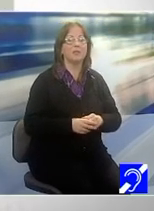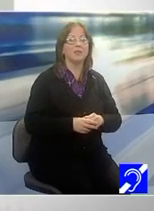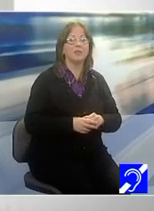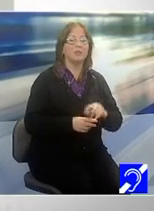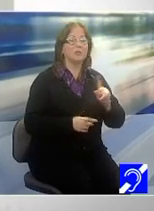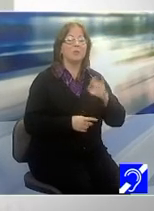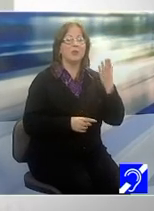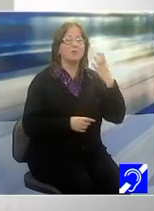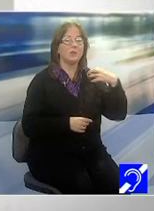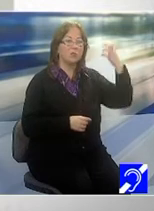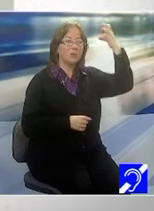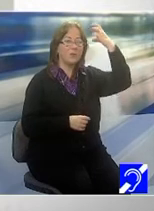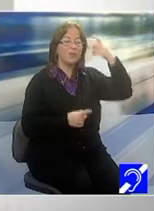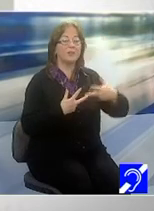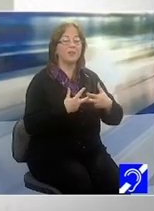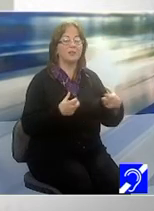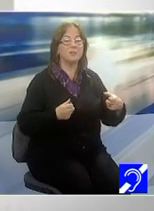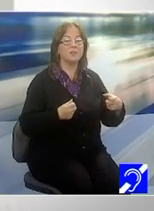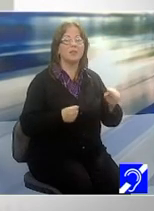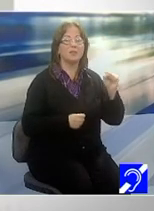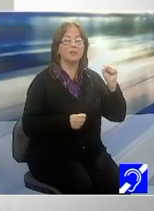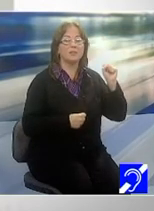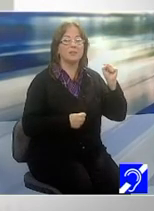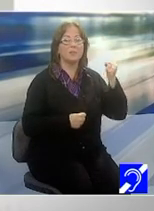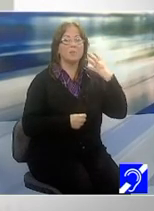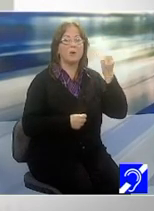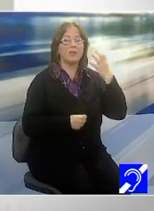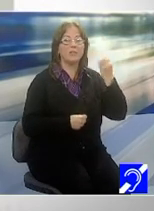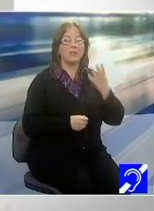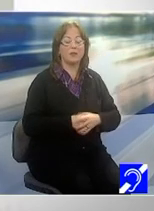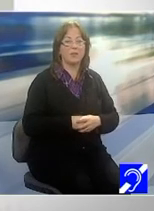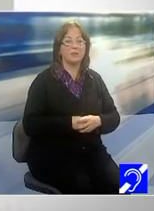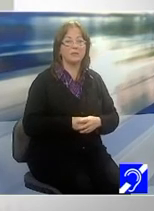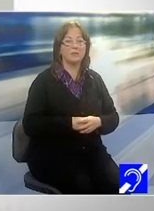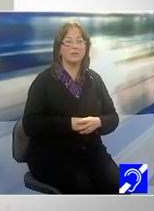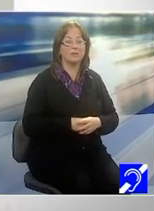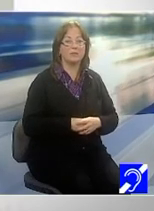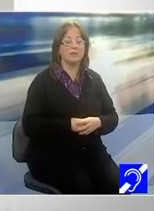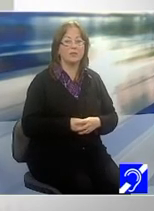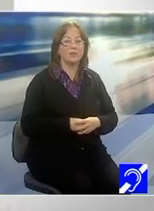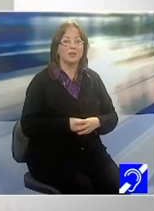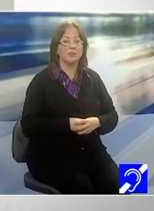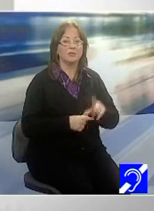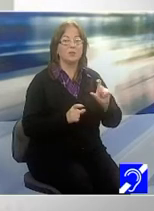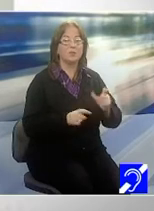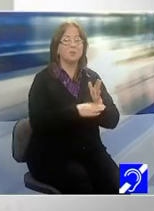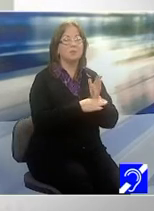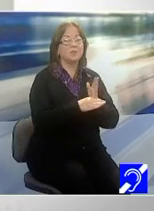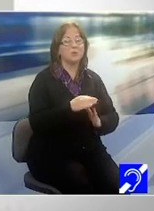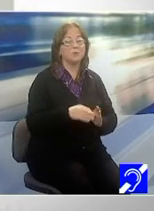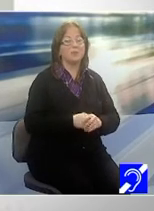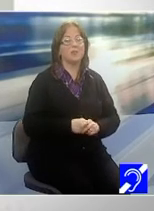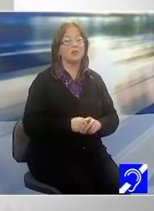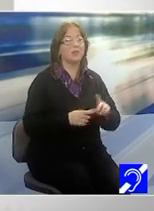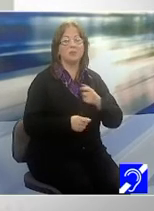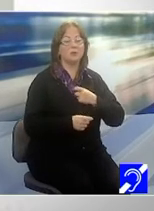guvern complet apolitic, cum se întâmplă aici. Nicăieri nu se folosește sintagma asta, dar nu se aplică, nu se pune în practică sintagma de guvern de tehnocrați